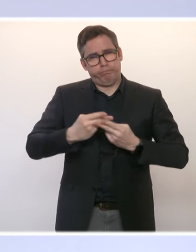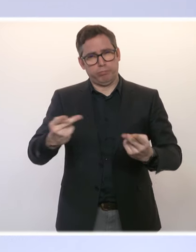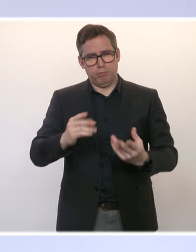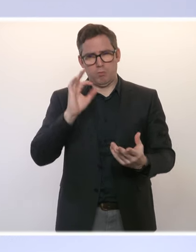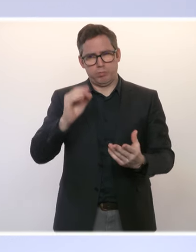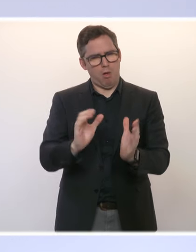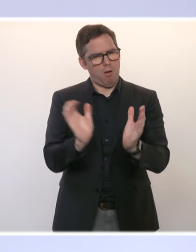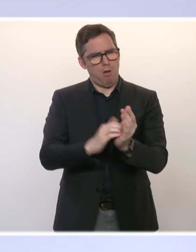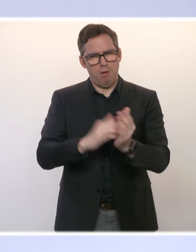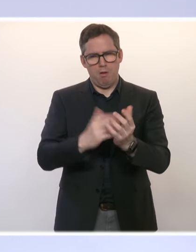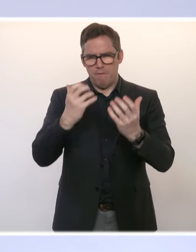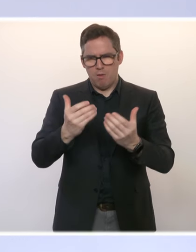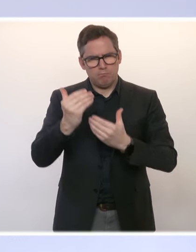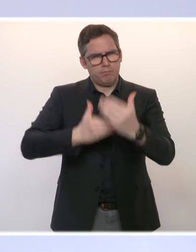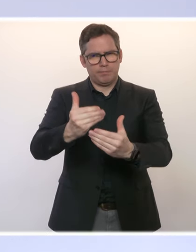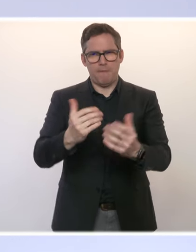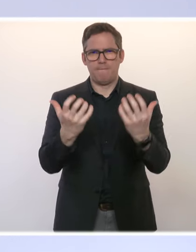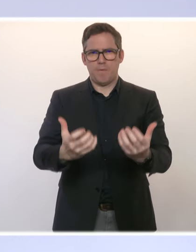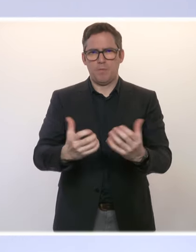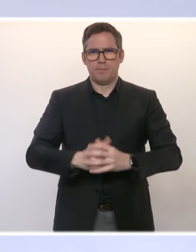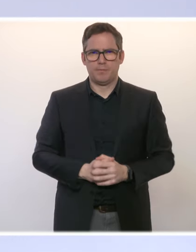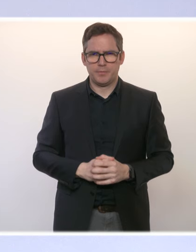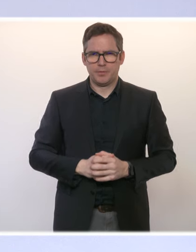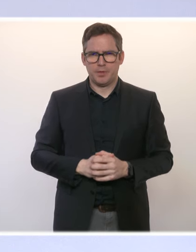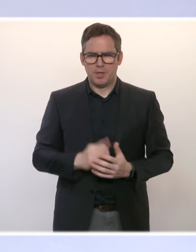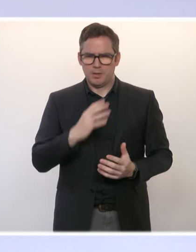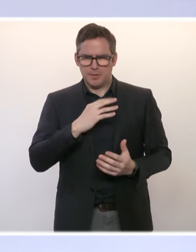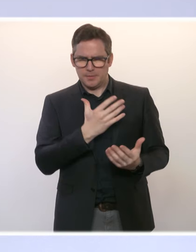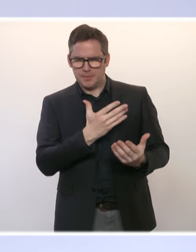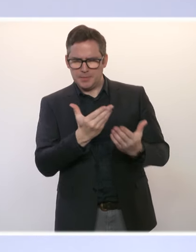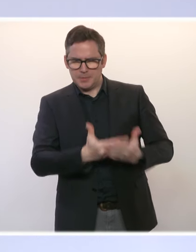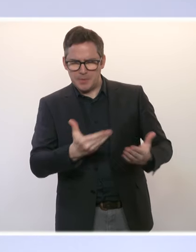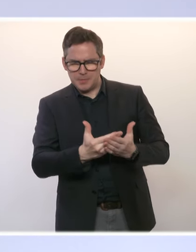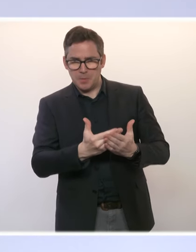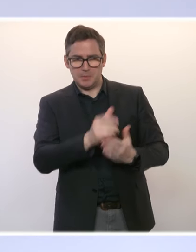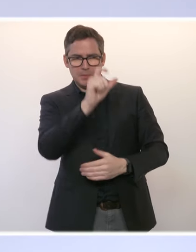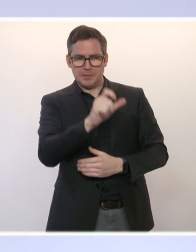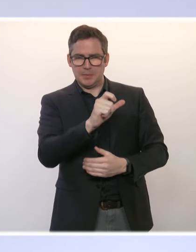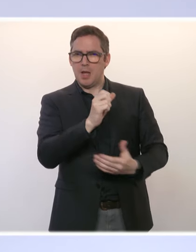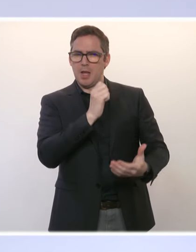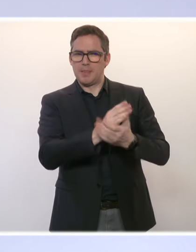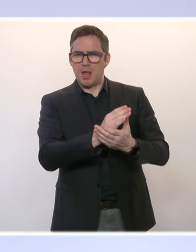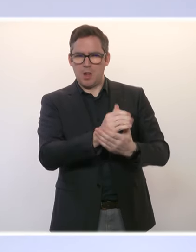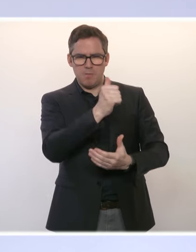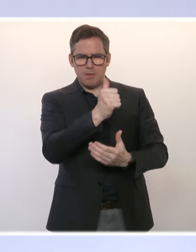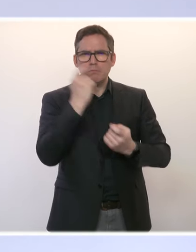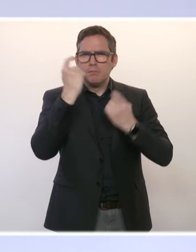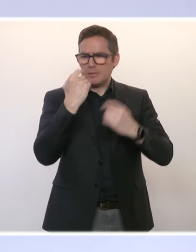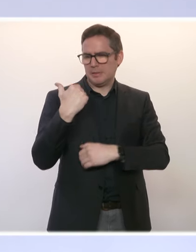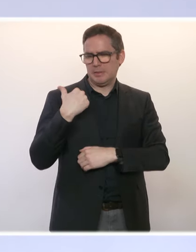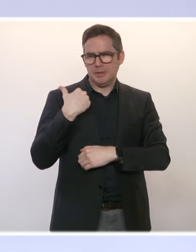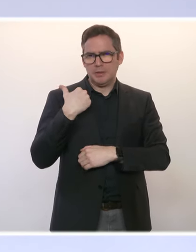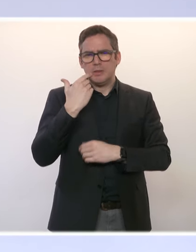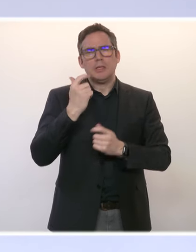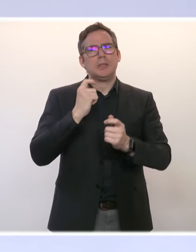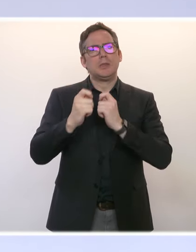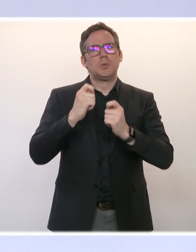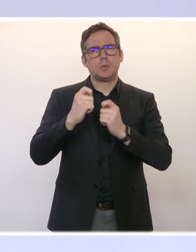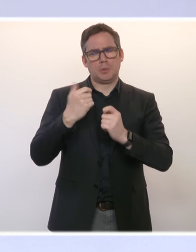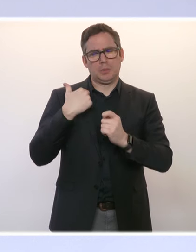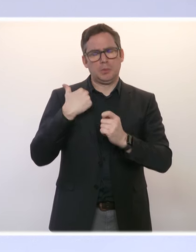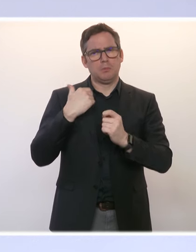et nous allons accélérer. Au regard des éléments détaillés par le Premier ministre lui-même lors de sa DPG, de son discours de